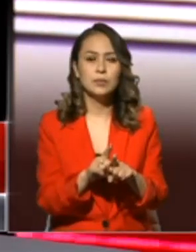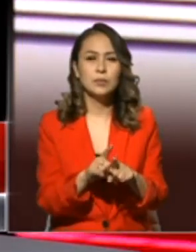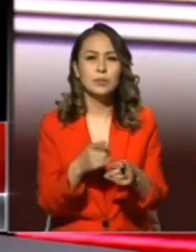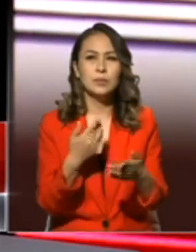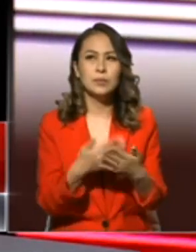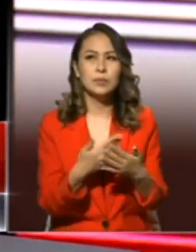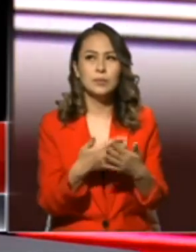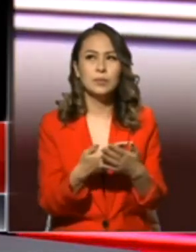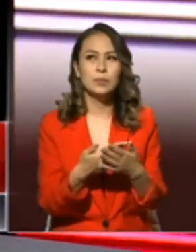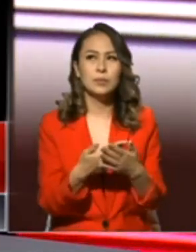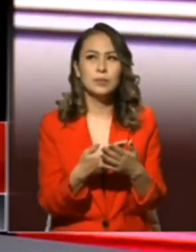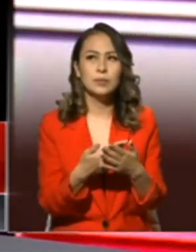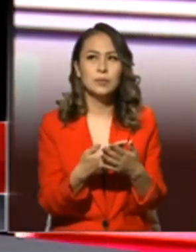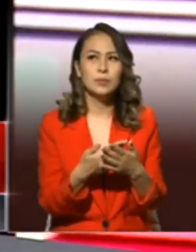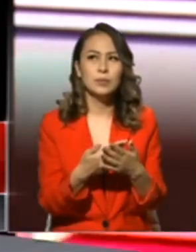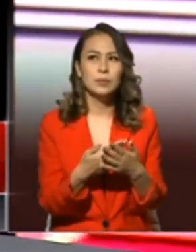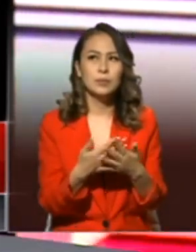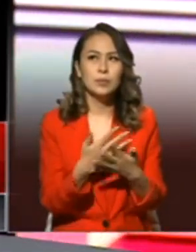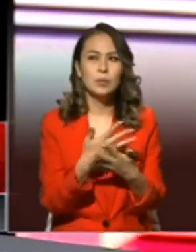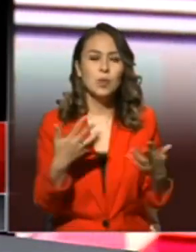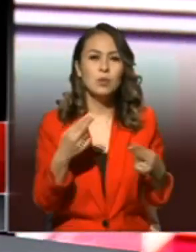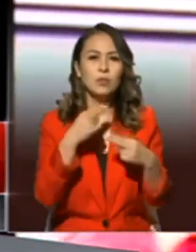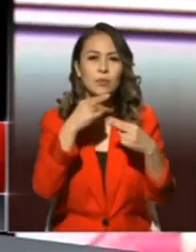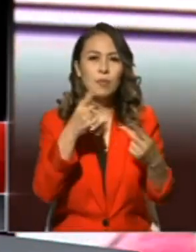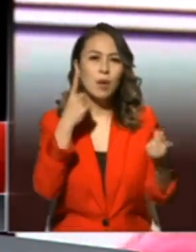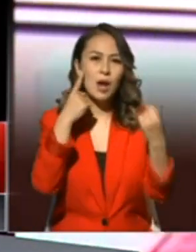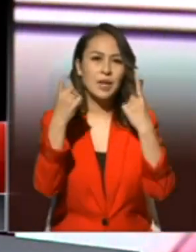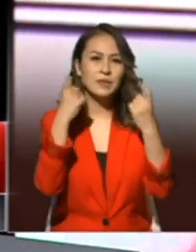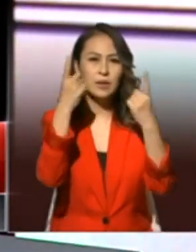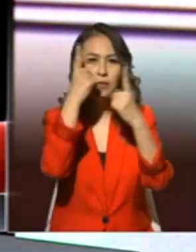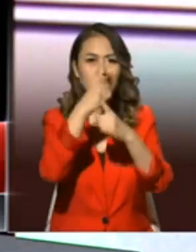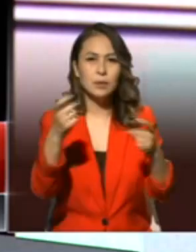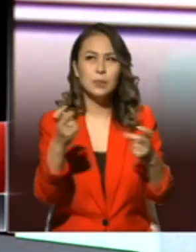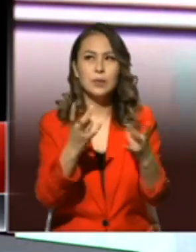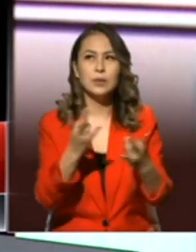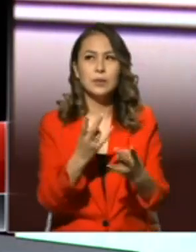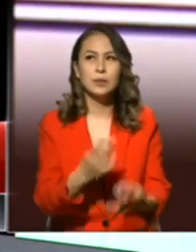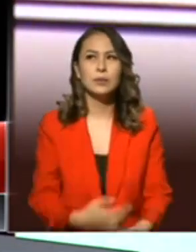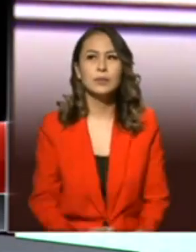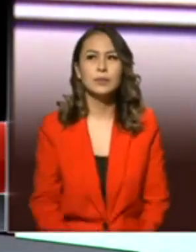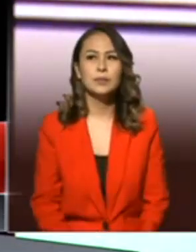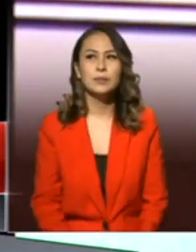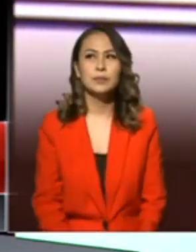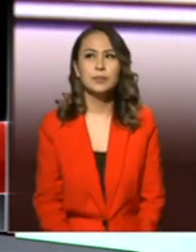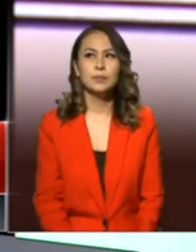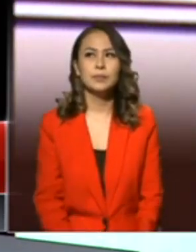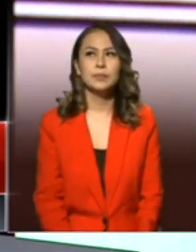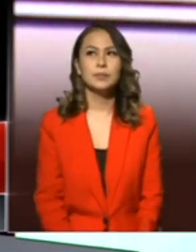Сол салаға көбірек мәлімет айту керекпіз сол жақтан. Жоқ, мәйіттік